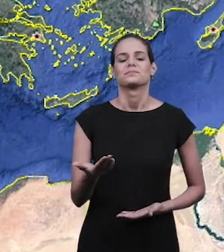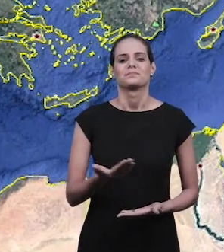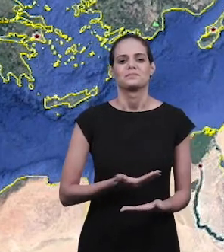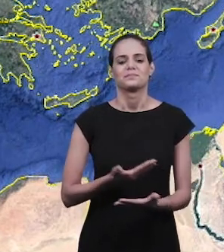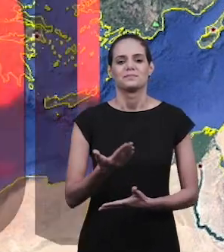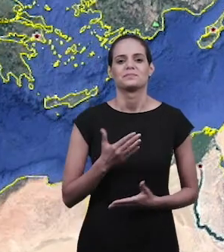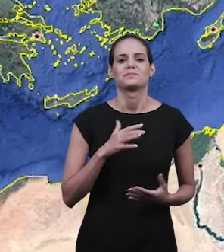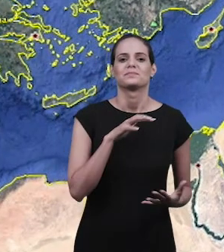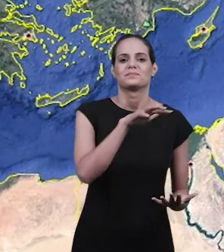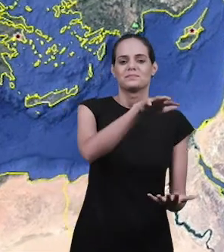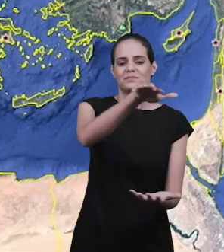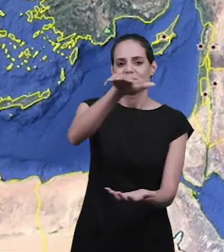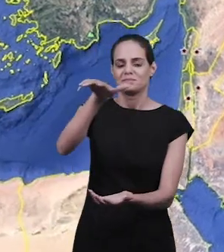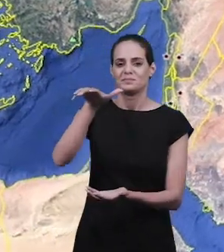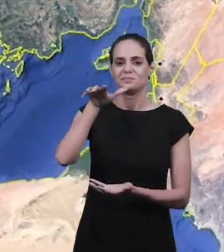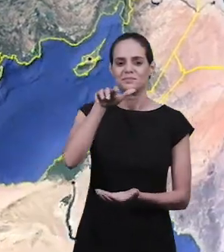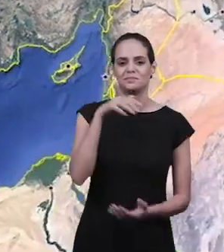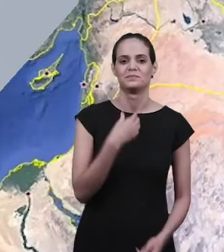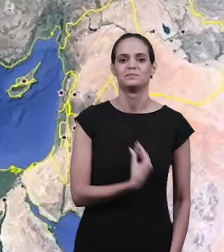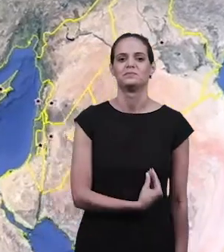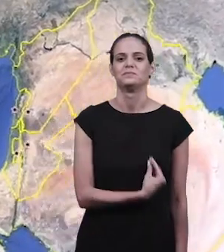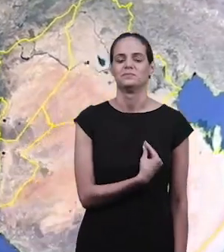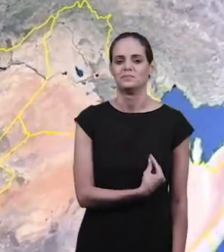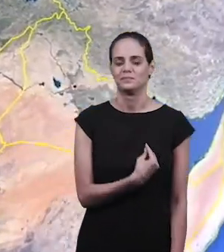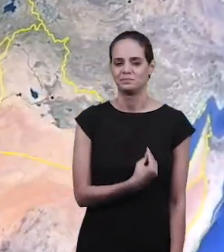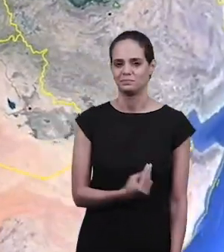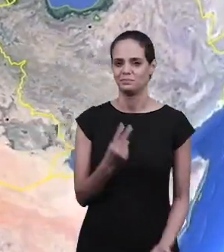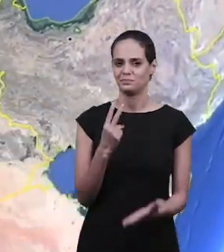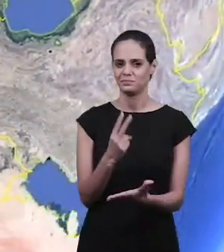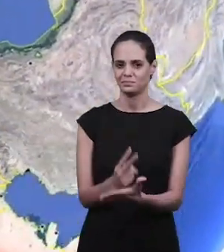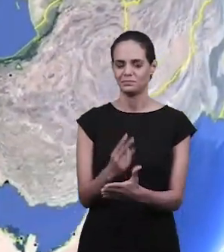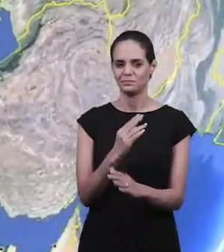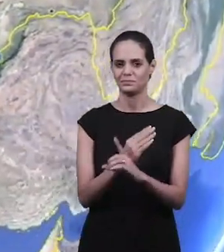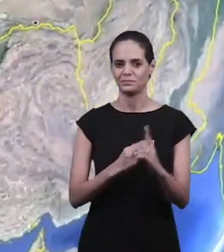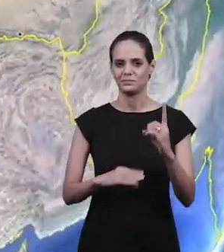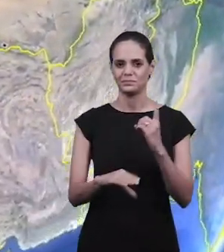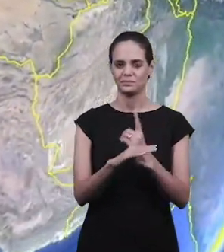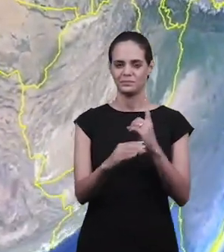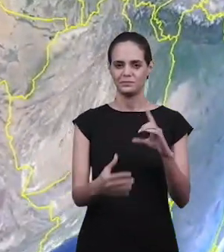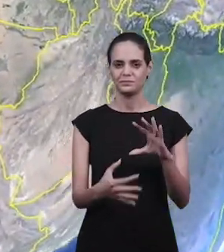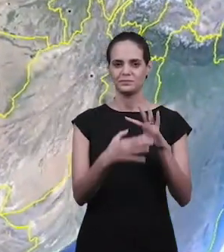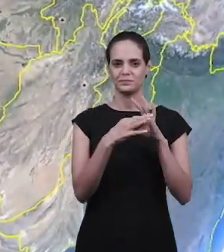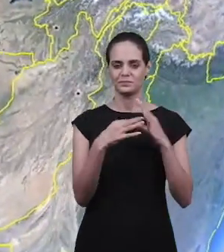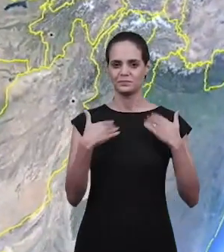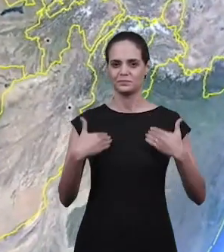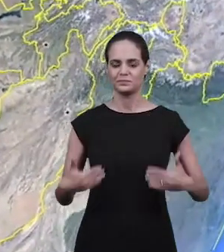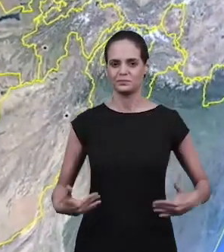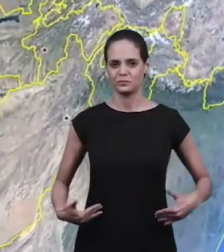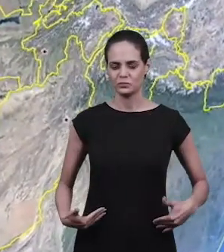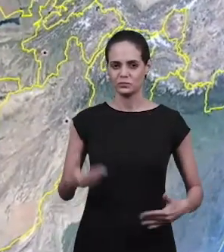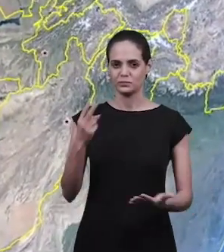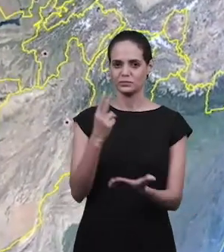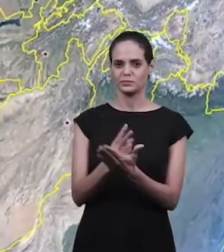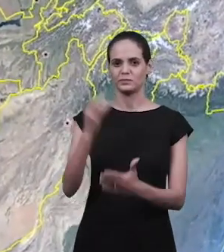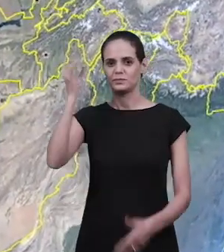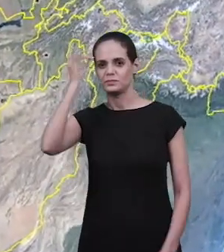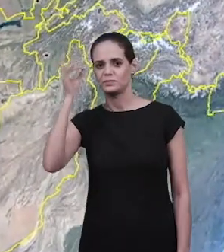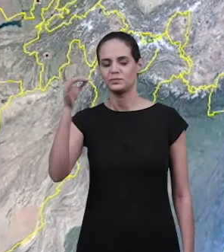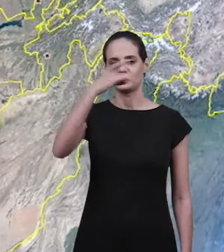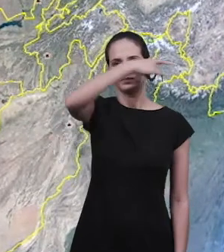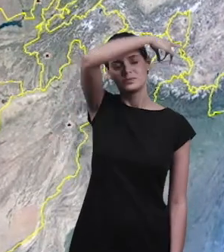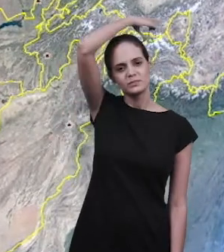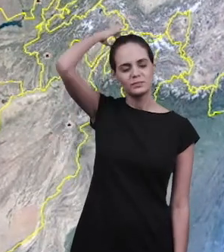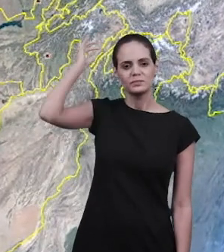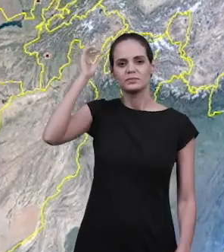Des frères et sœurs de toutes les parties du monde participent d'un même culte, ensemble, dans un même corps et dans un